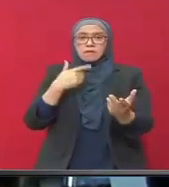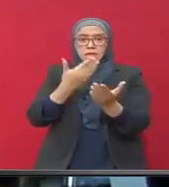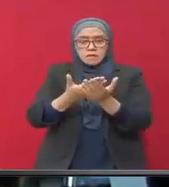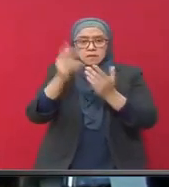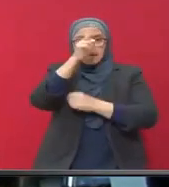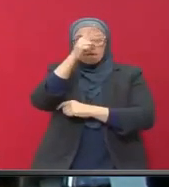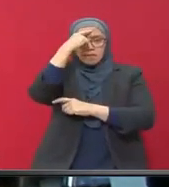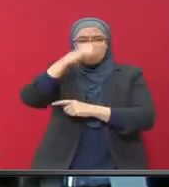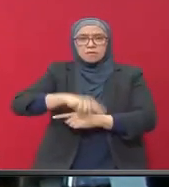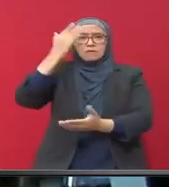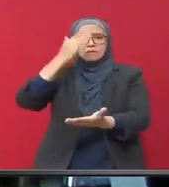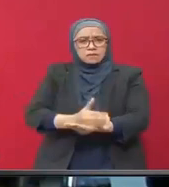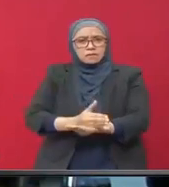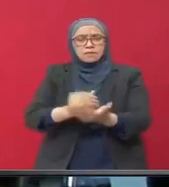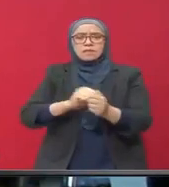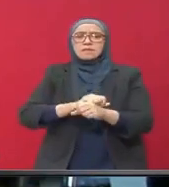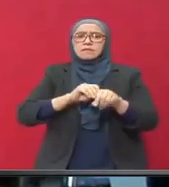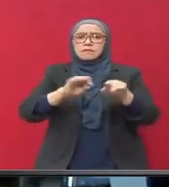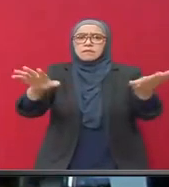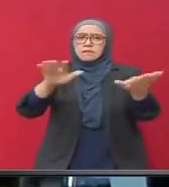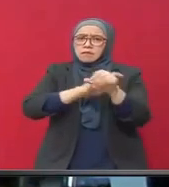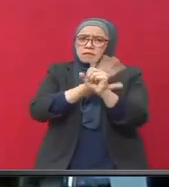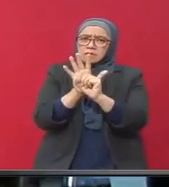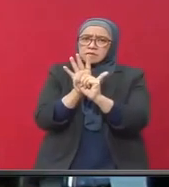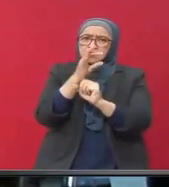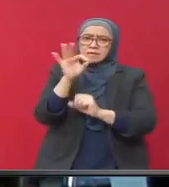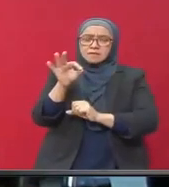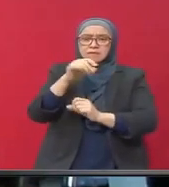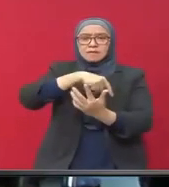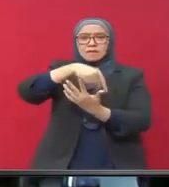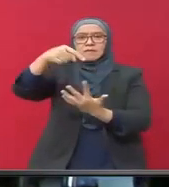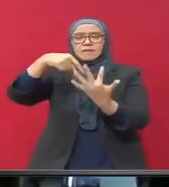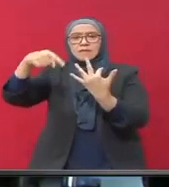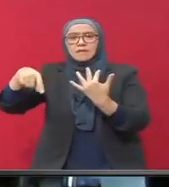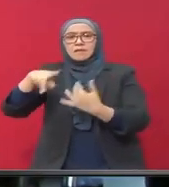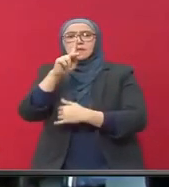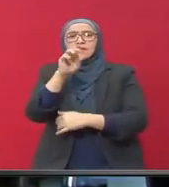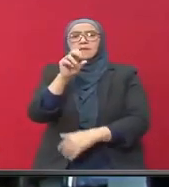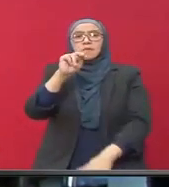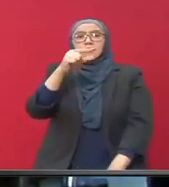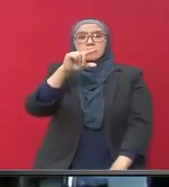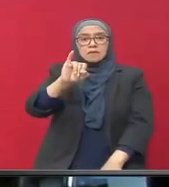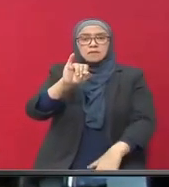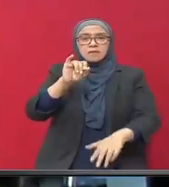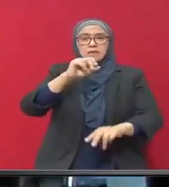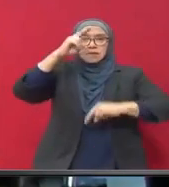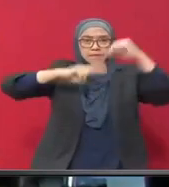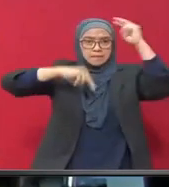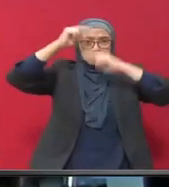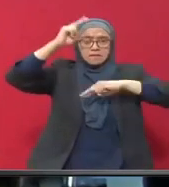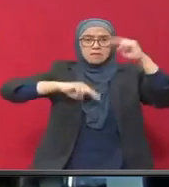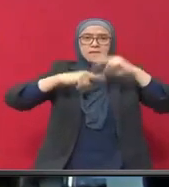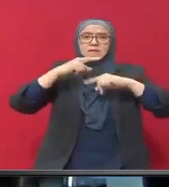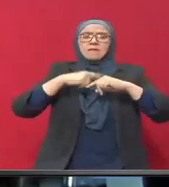bagi membendung penularan komik 19 dalam kalangan kongsi denaan yang kian membimbangkan